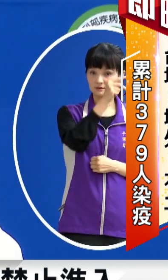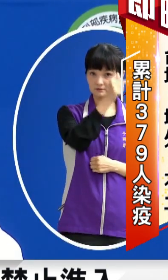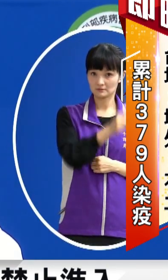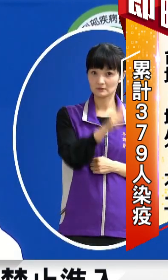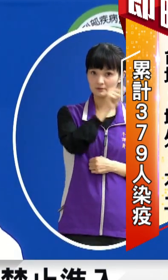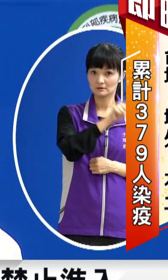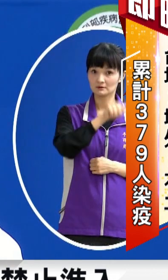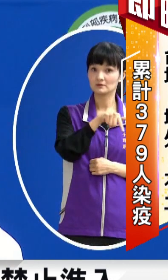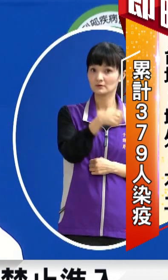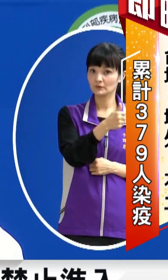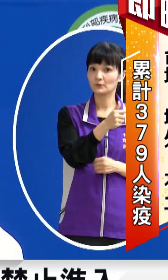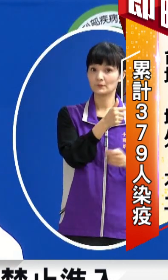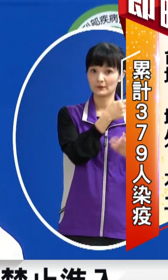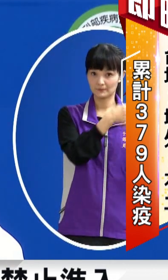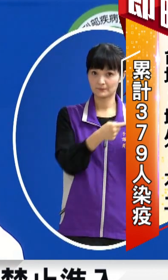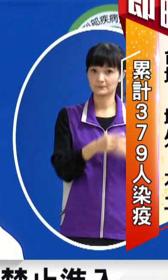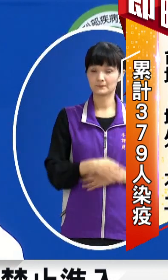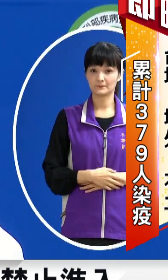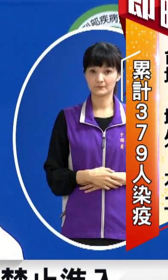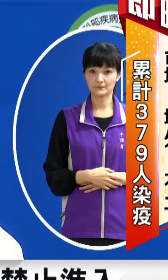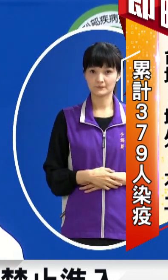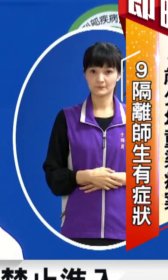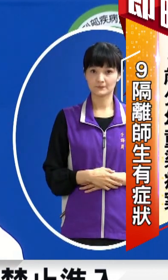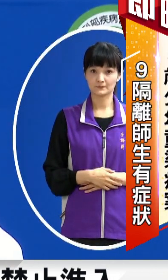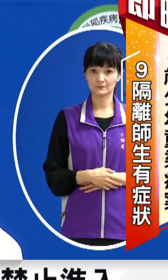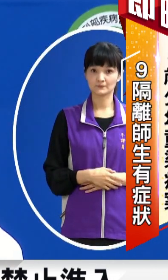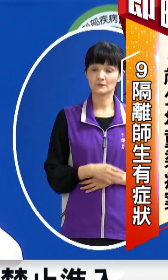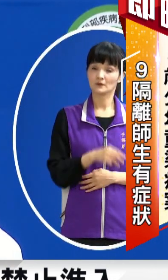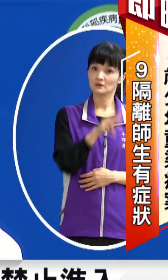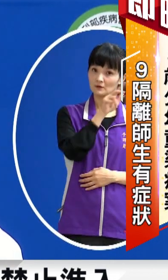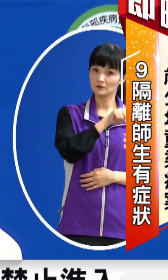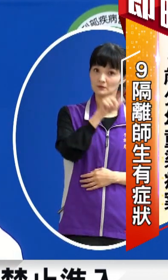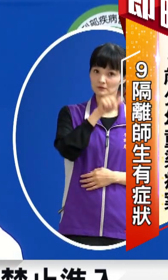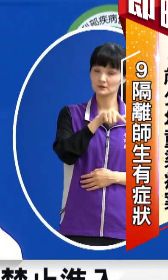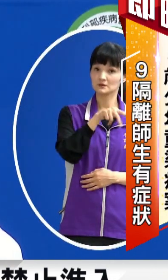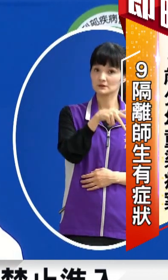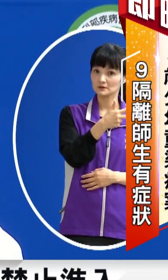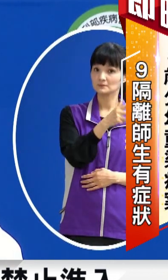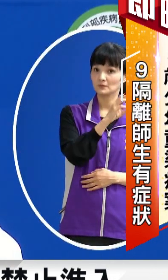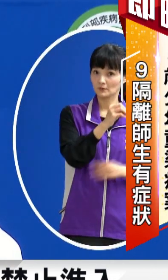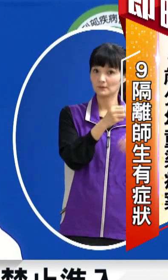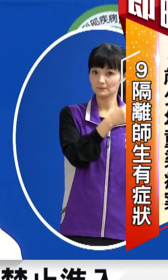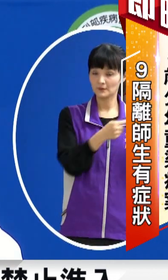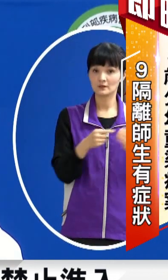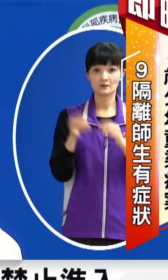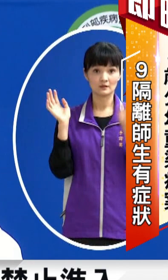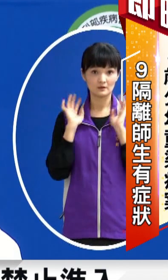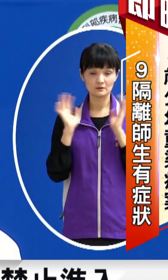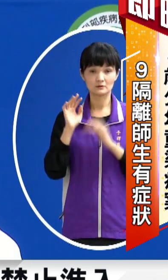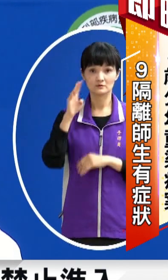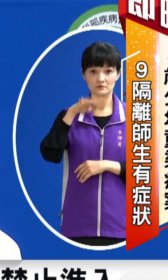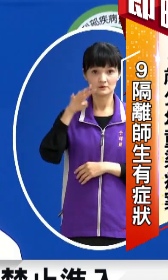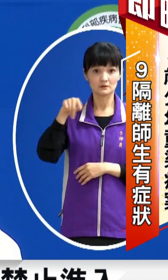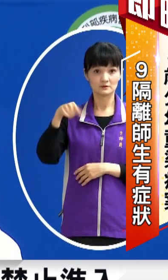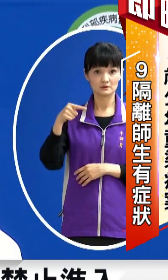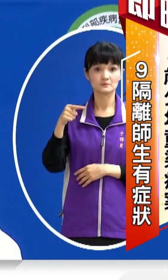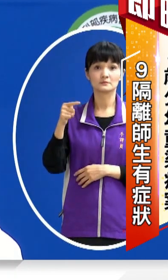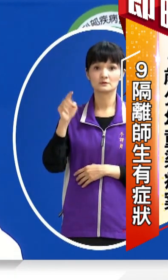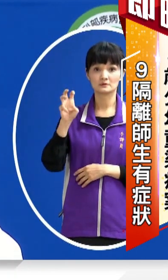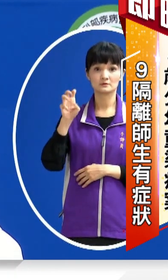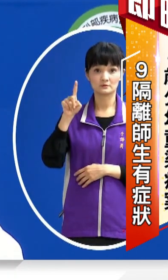2亿6600片，好，6600，应该是6700万片。儿童我们准备